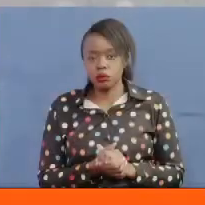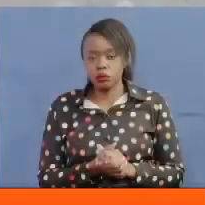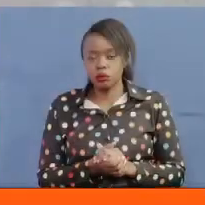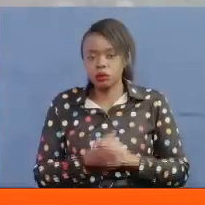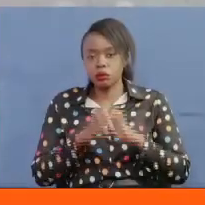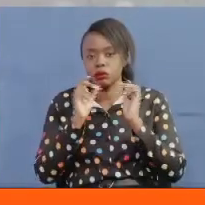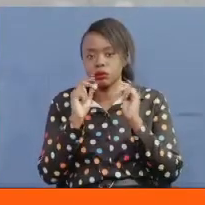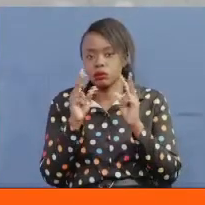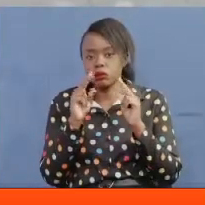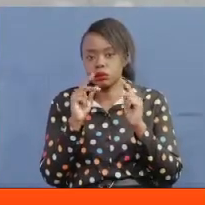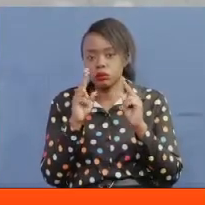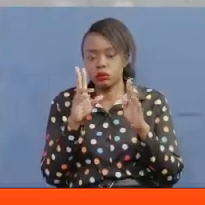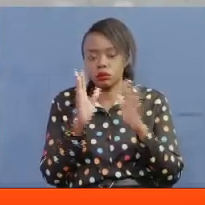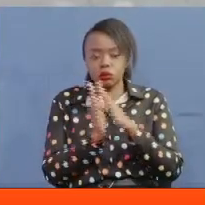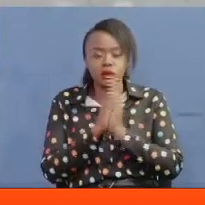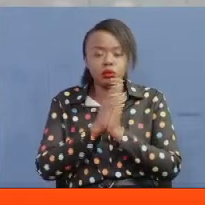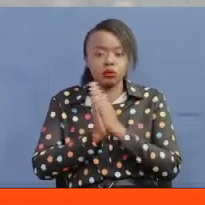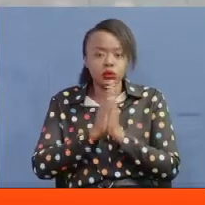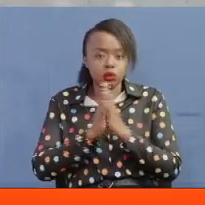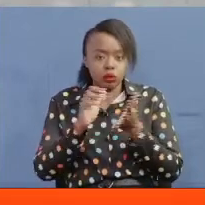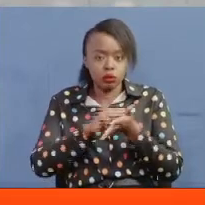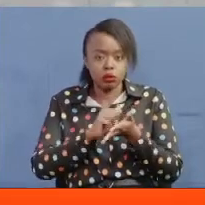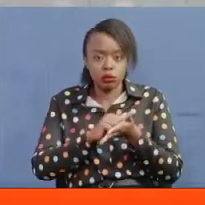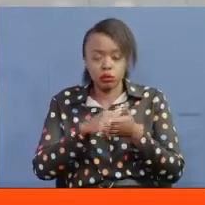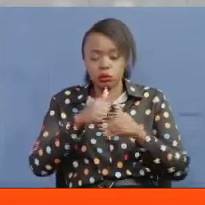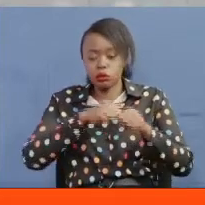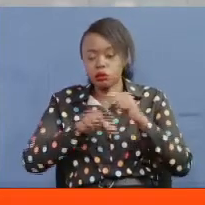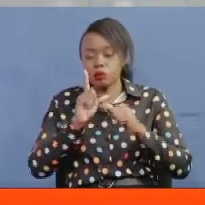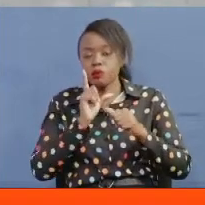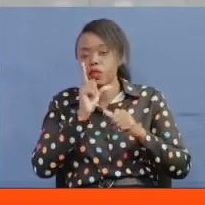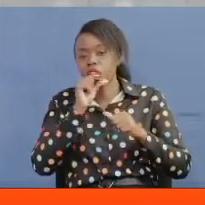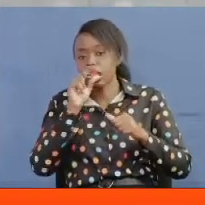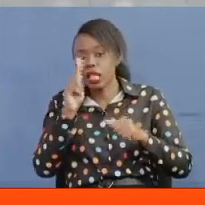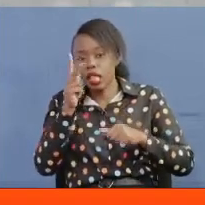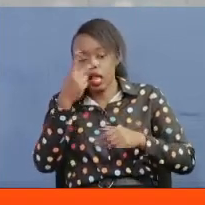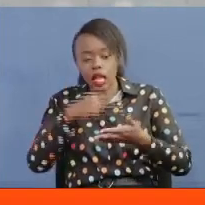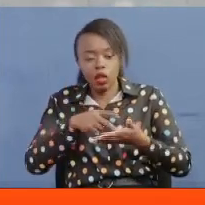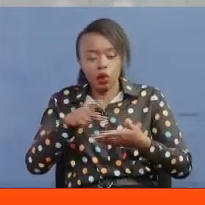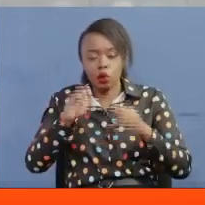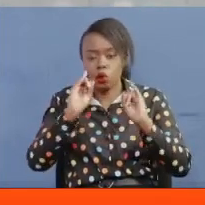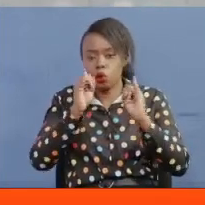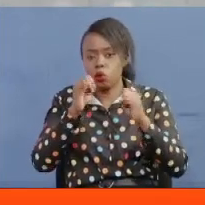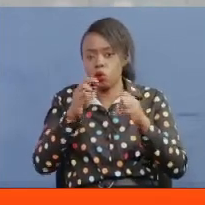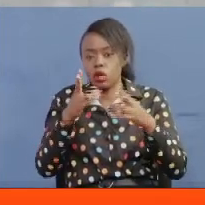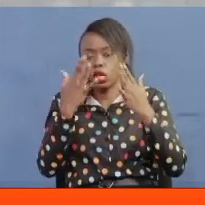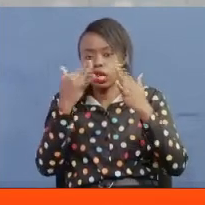Na mpenzi mtazamaji, taarifa yake Ann Odida imetamatisha sehemu ya pili ya mizizi ya habari,